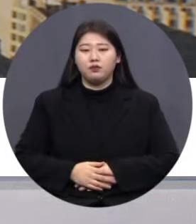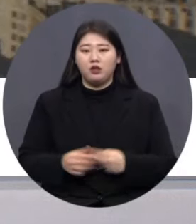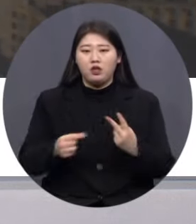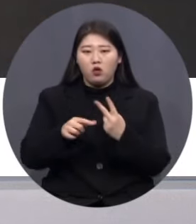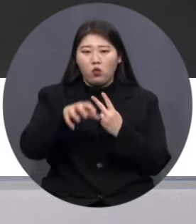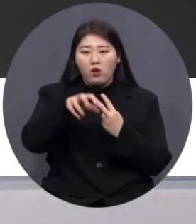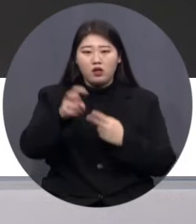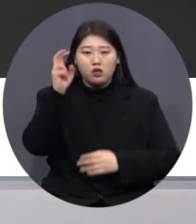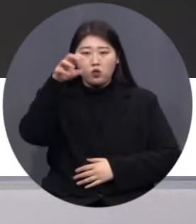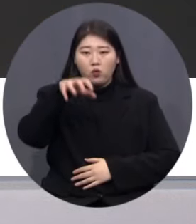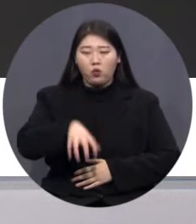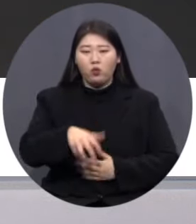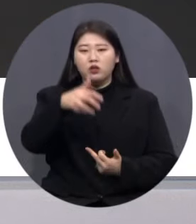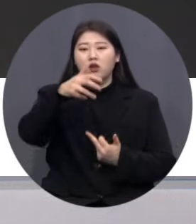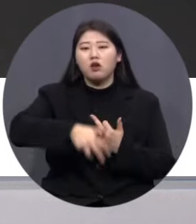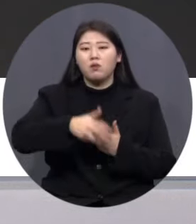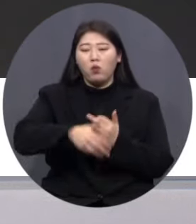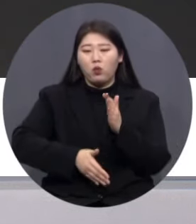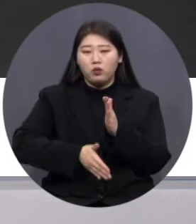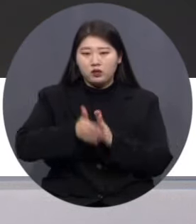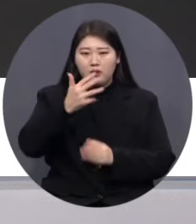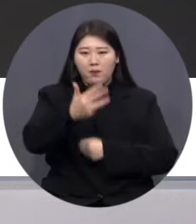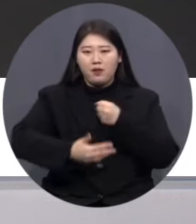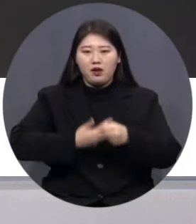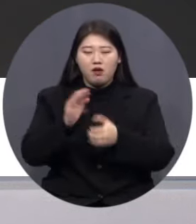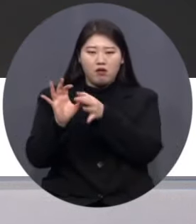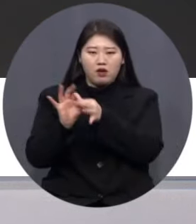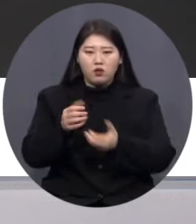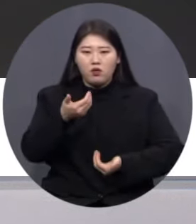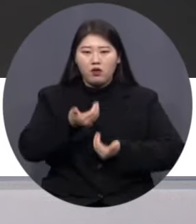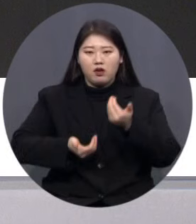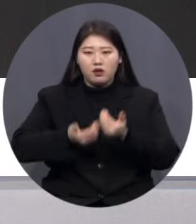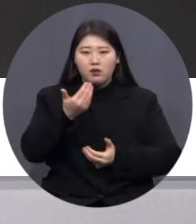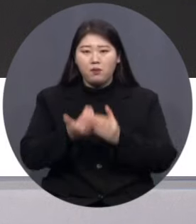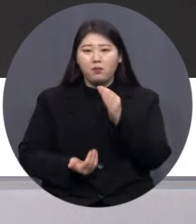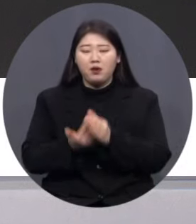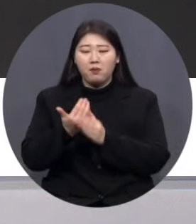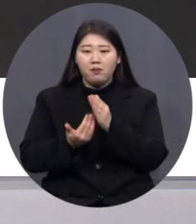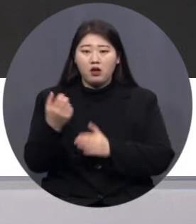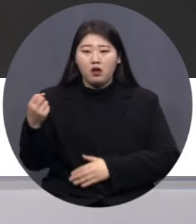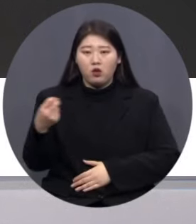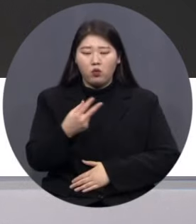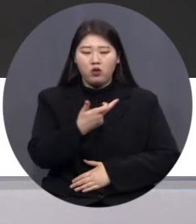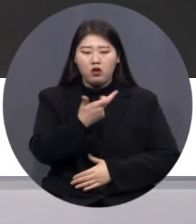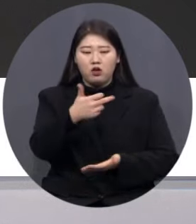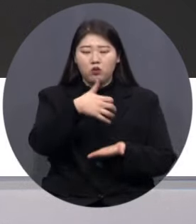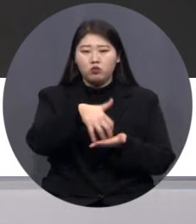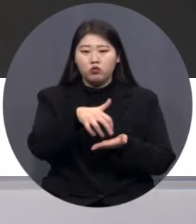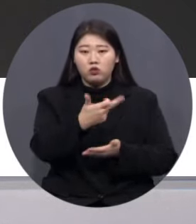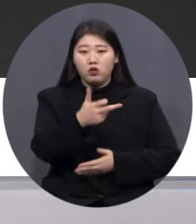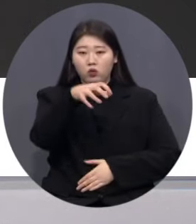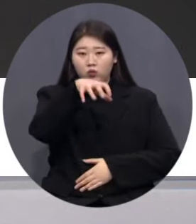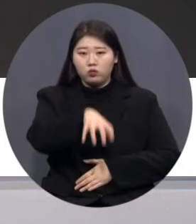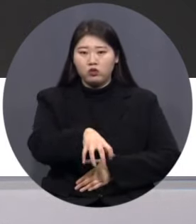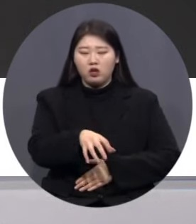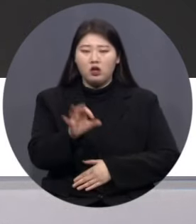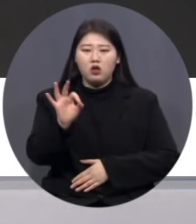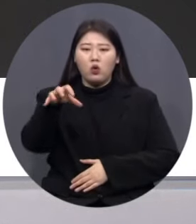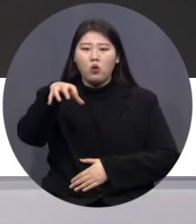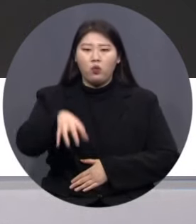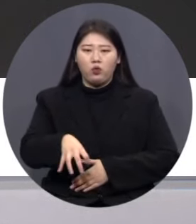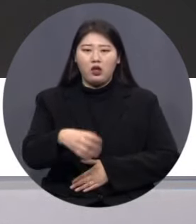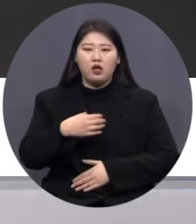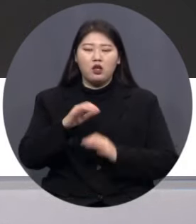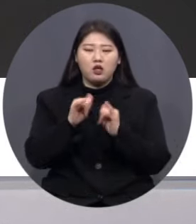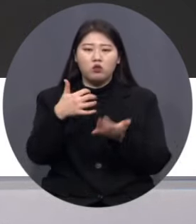예정지 서기포 씨는 8년 넘게 갈등이 이어져오고 있고 17개 음면동 가운데 열 곳에 인구 소멸